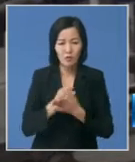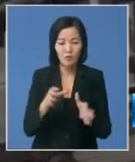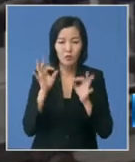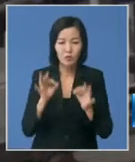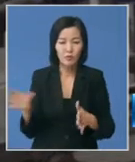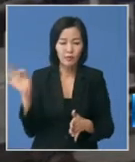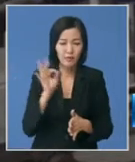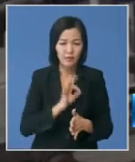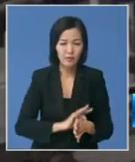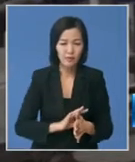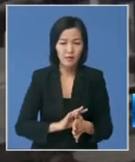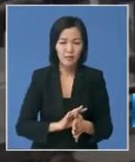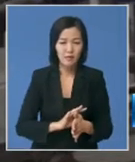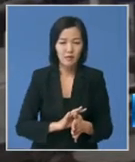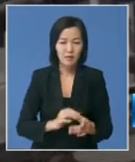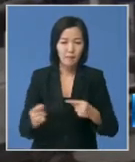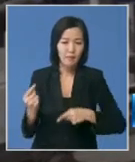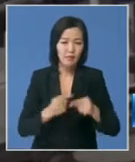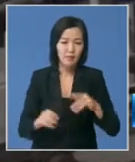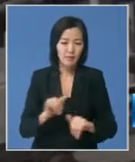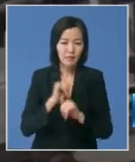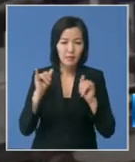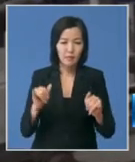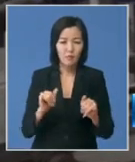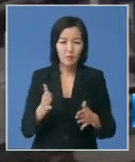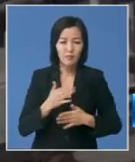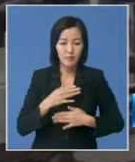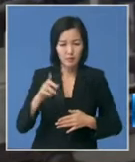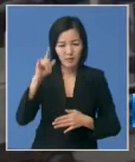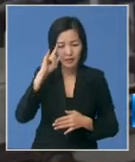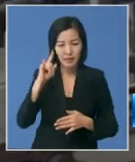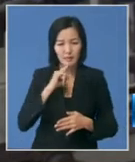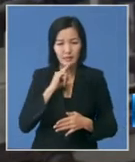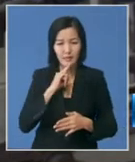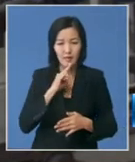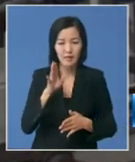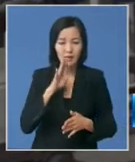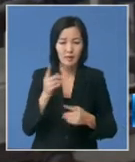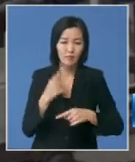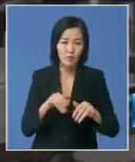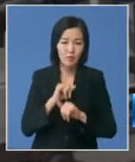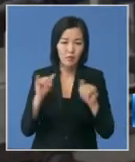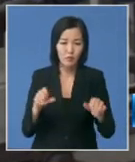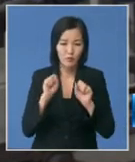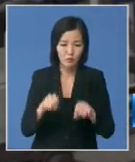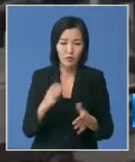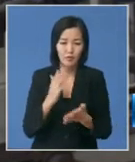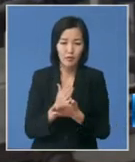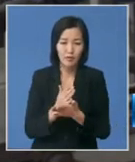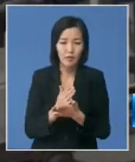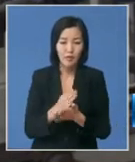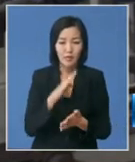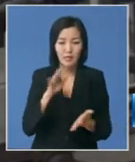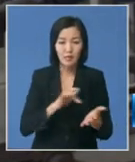онда жаңағы бизнесінде дамуға, біздің елімізде әйелдер бизнесінің дамуына мүмкіндік бар деген сөз. Соның бір көрінісі осы